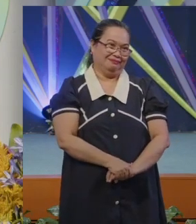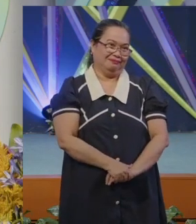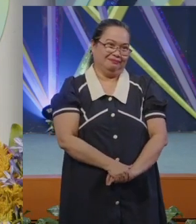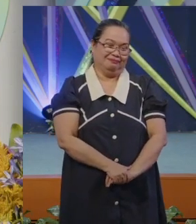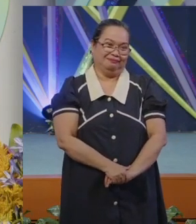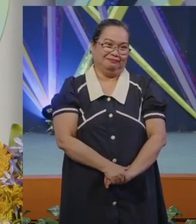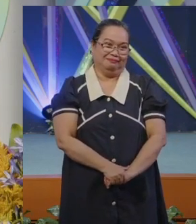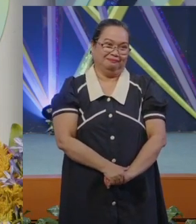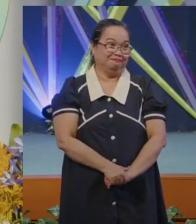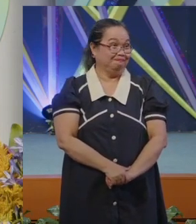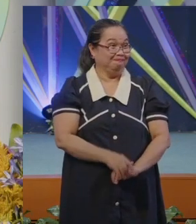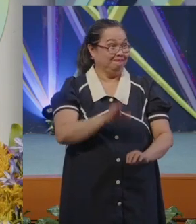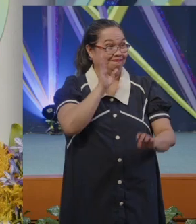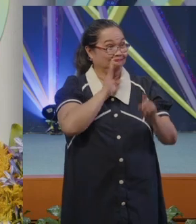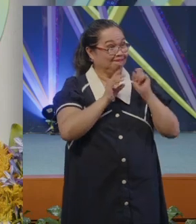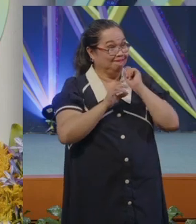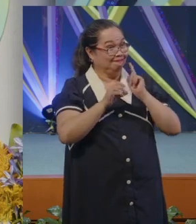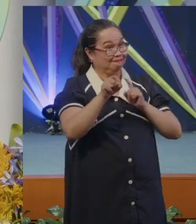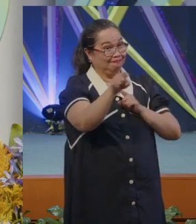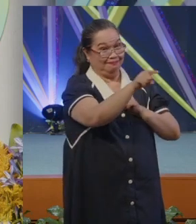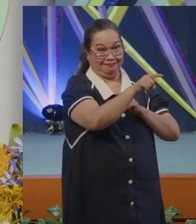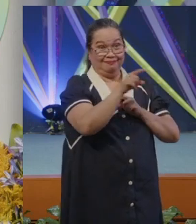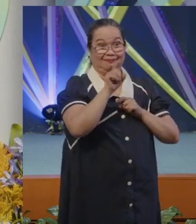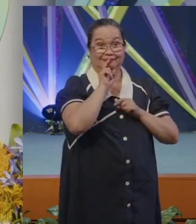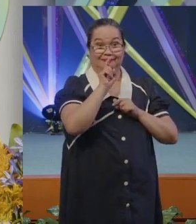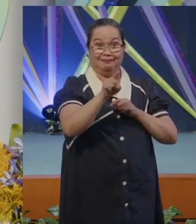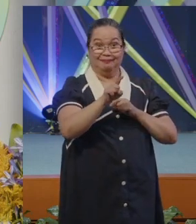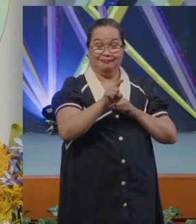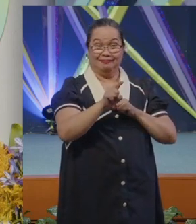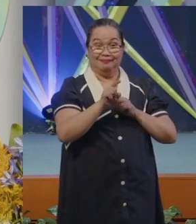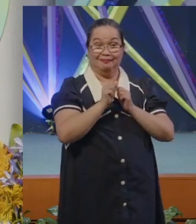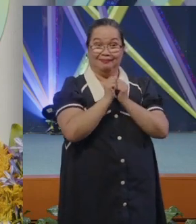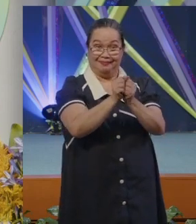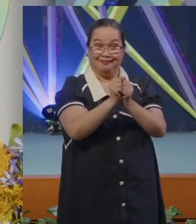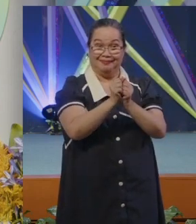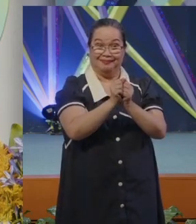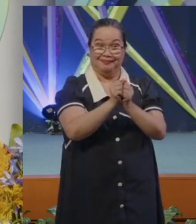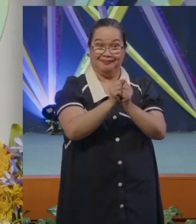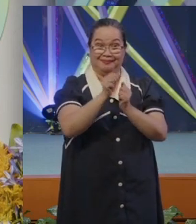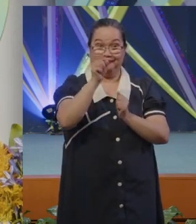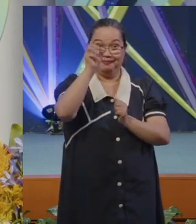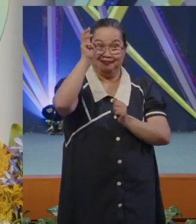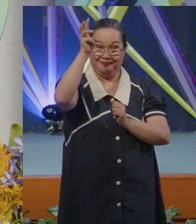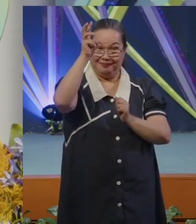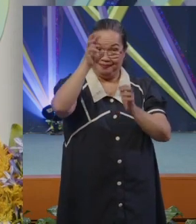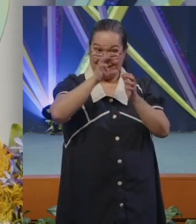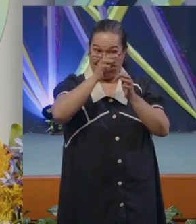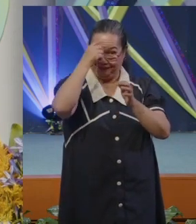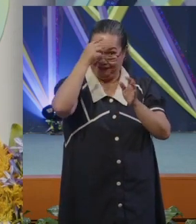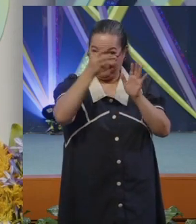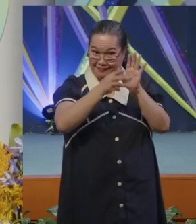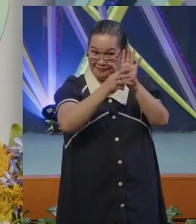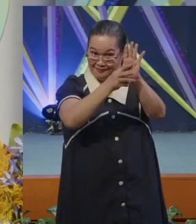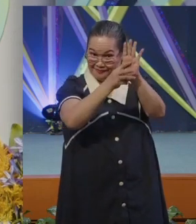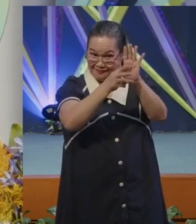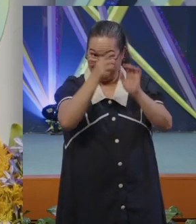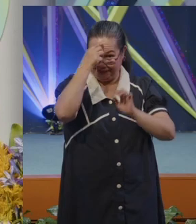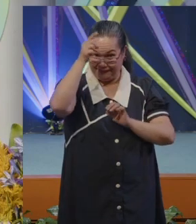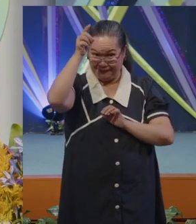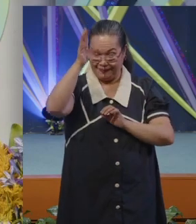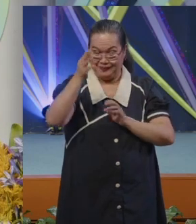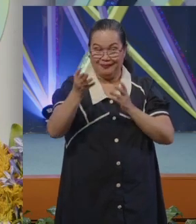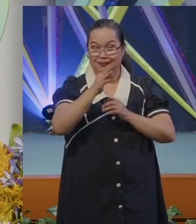Mga kapatid, kayo nga ba ay tapat na saksi ng ating Panginoon? Huwag po